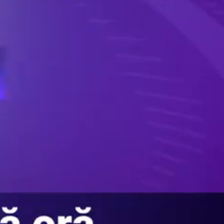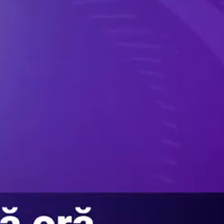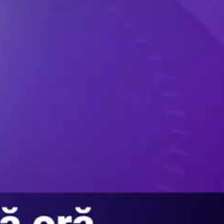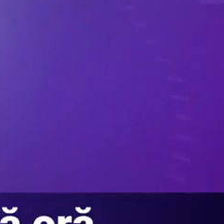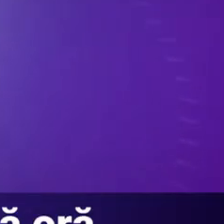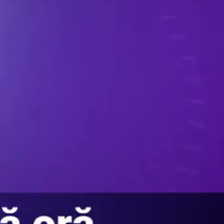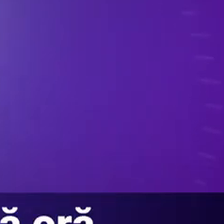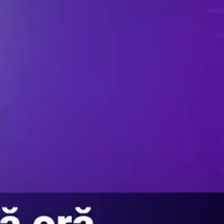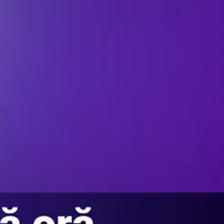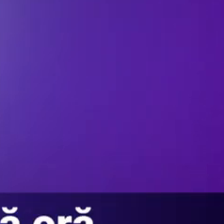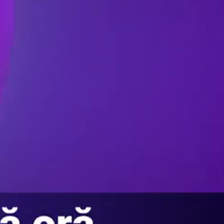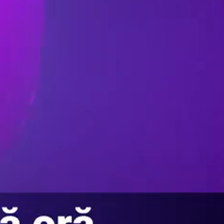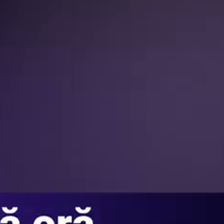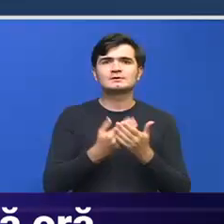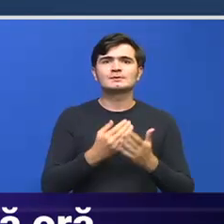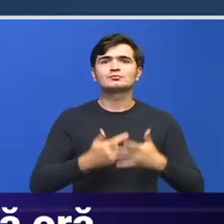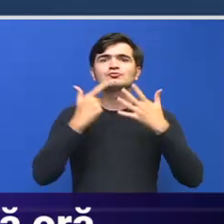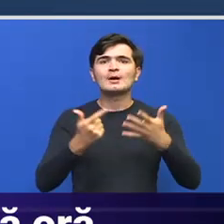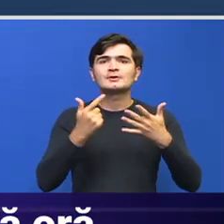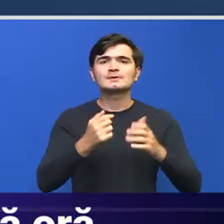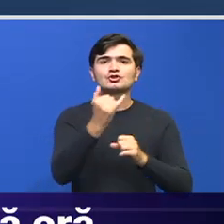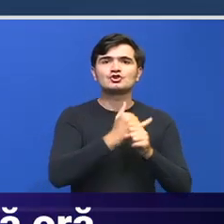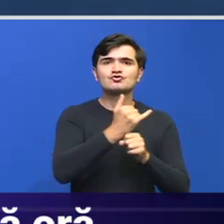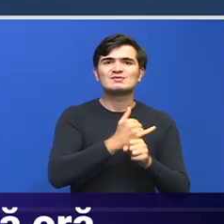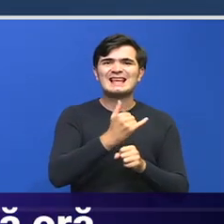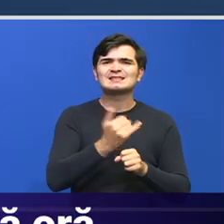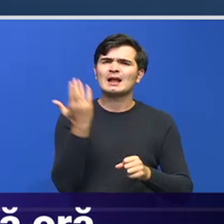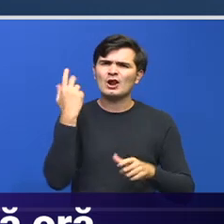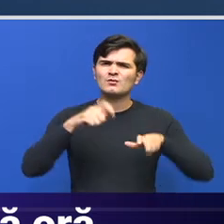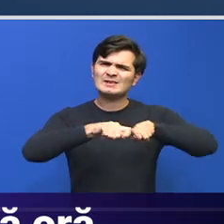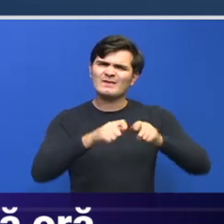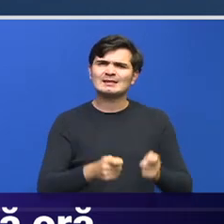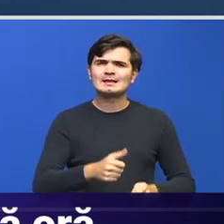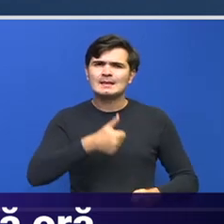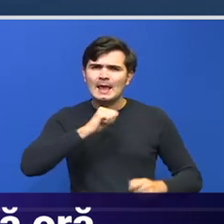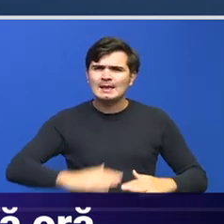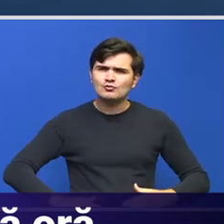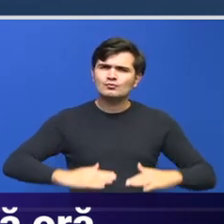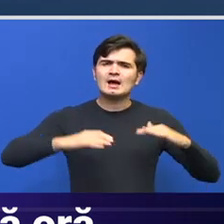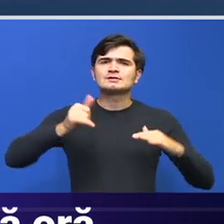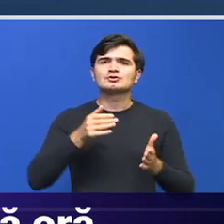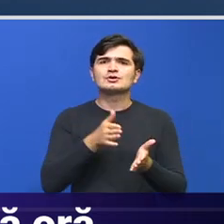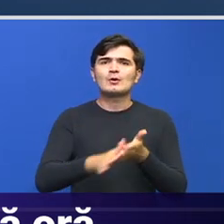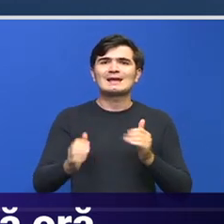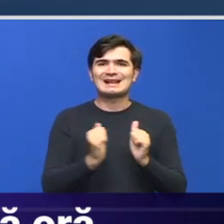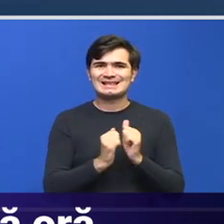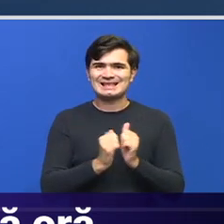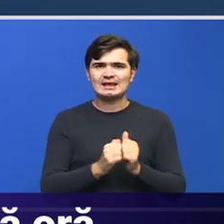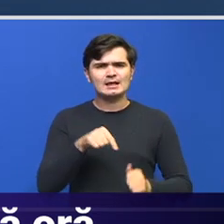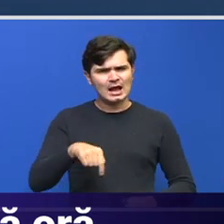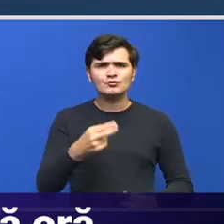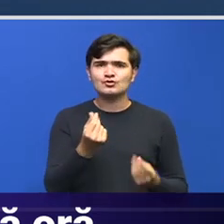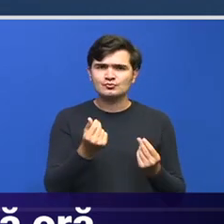ascultăm. Pentru 17 județe afectate de inundații și alunecări de teren. Banii